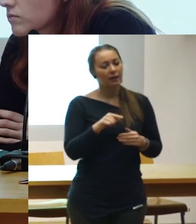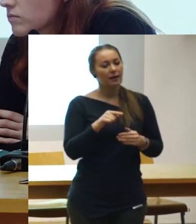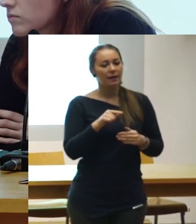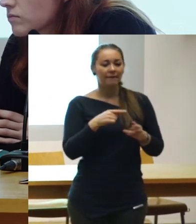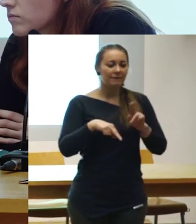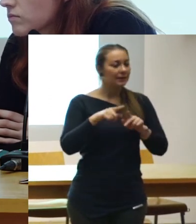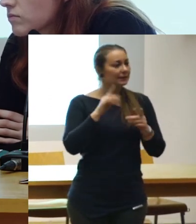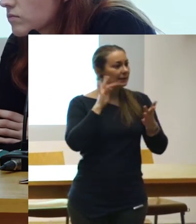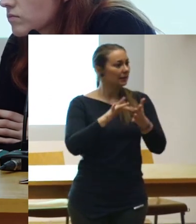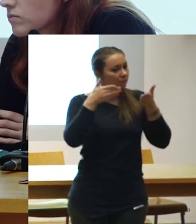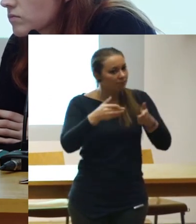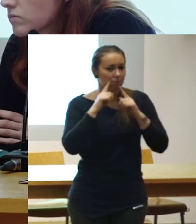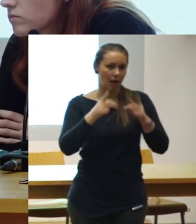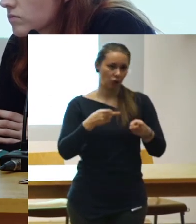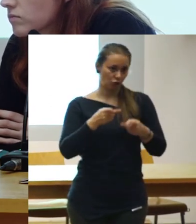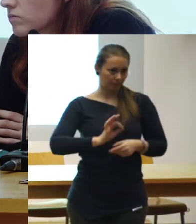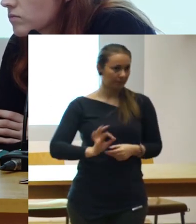na tu péči. My se snažíme